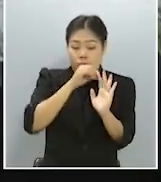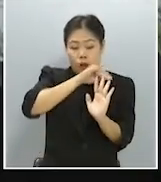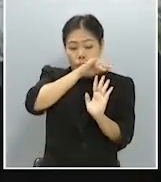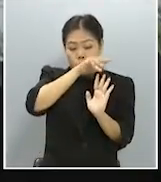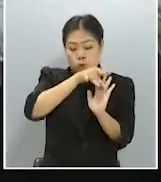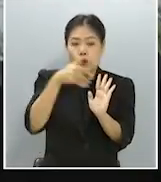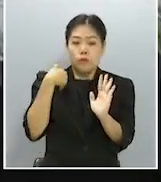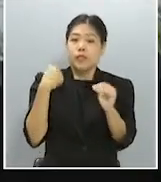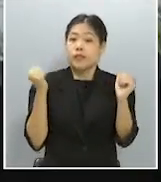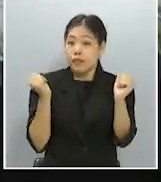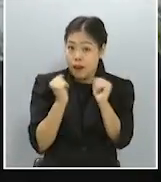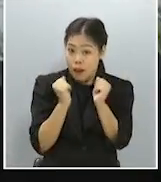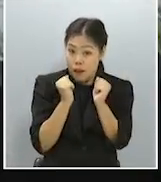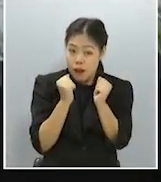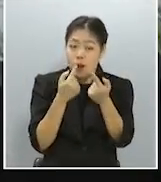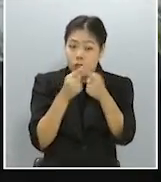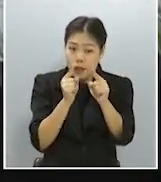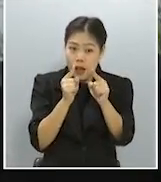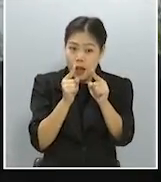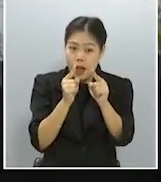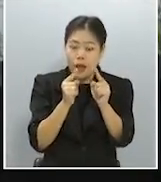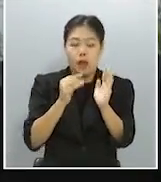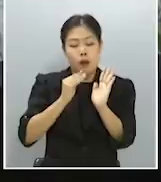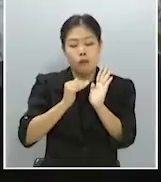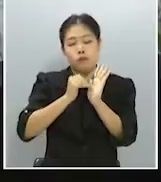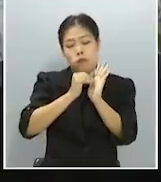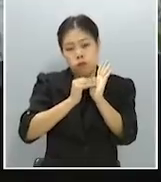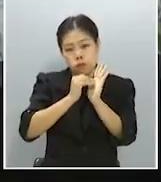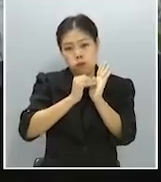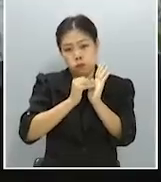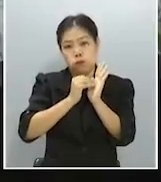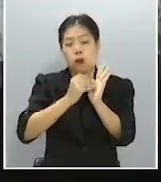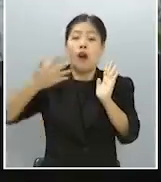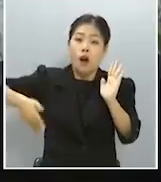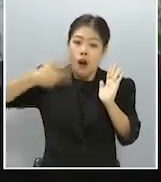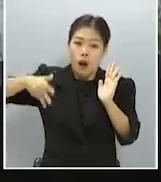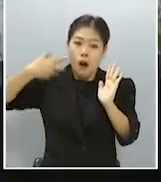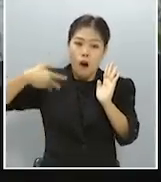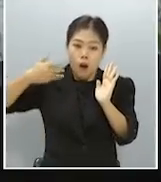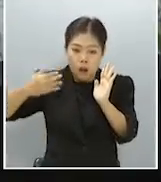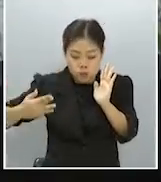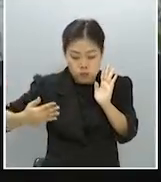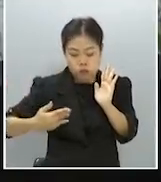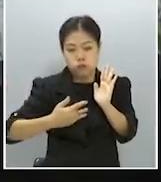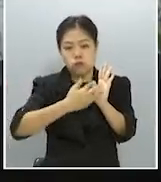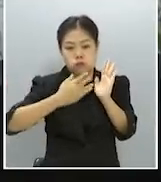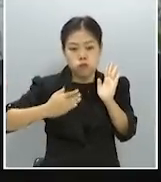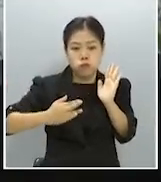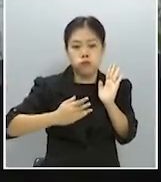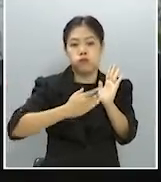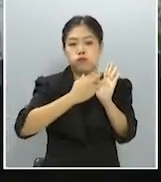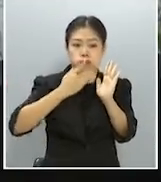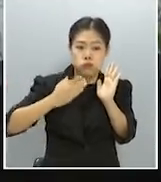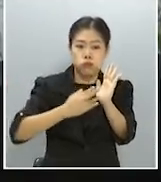เราจะมีอากาศที่หนาวเย็นแต่พอมวลเย็นนั้นอ่อนค่ะลมร้อนชื้นก็จะเข้ามาแทรกความเย็นที่ยังมีอยู่จึงทำให้